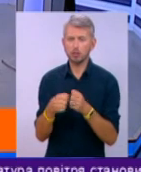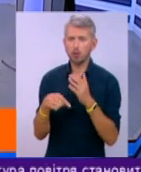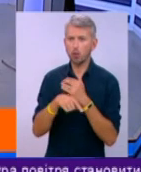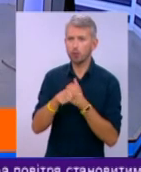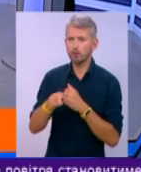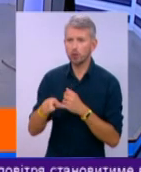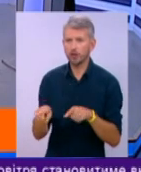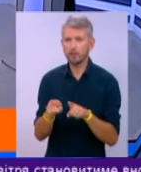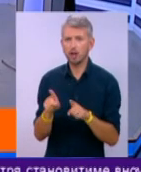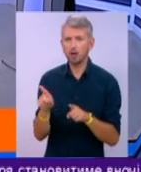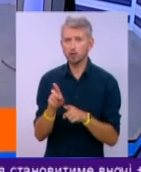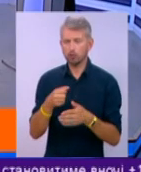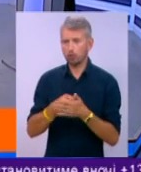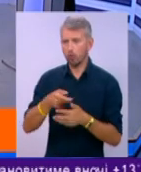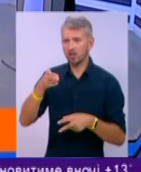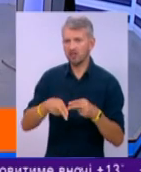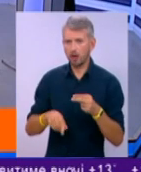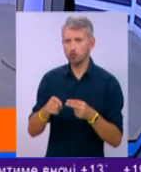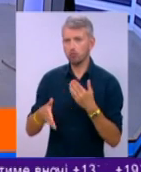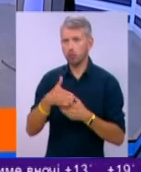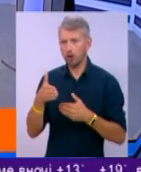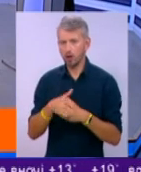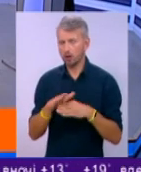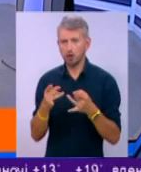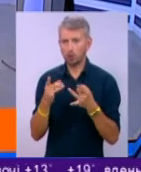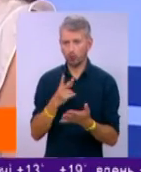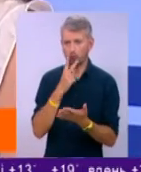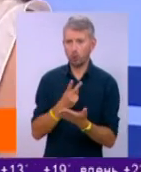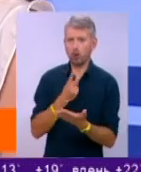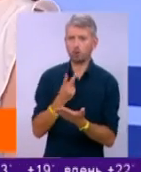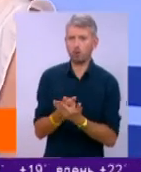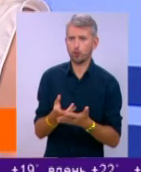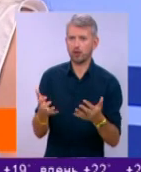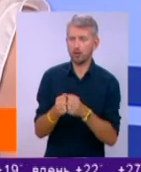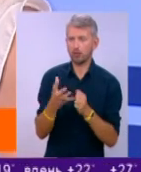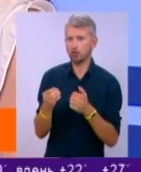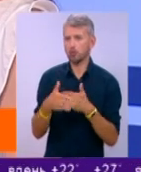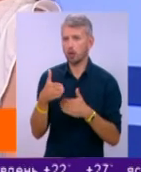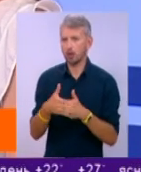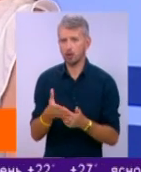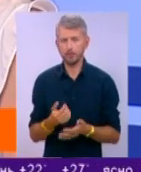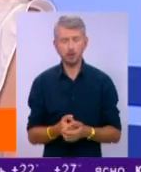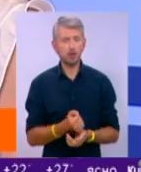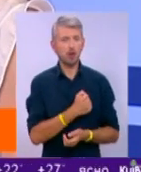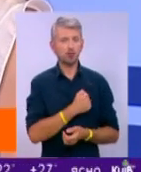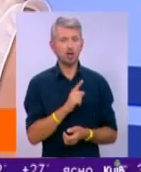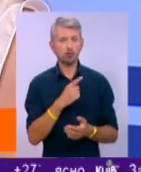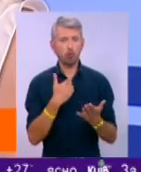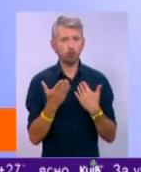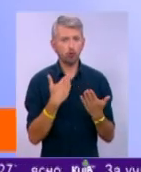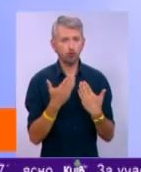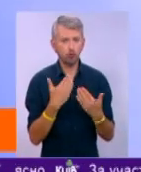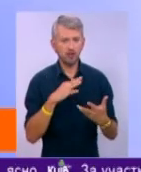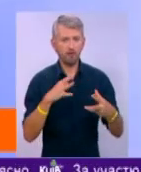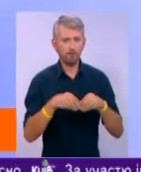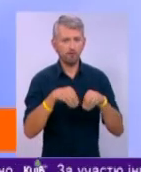корупціонерів так, щоб, знаєте, до кінця, щоб покарали, не просто показово затримали, а ще й покарали? На жаль, що стосується